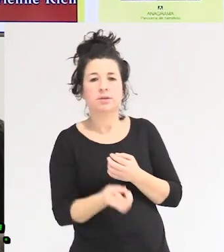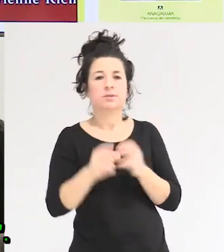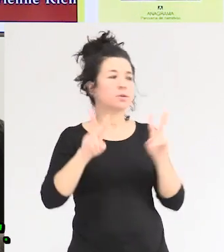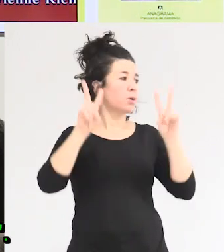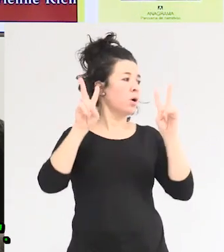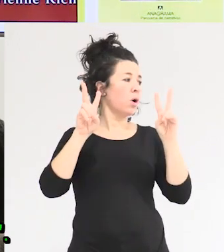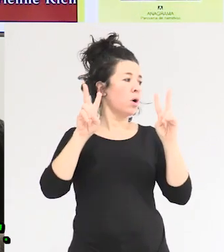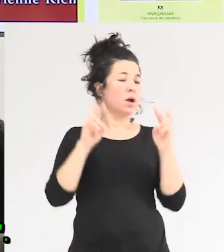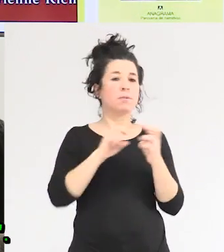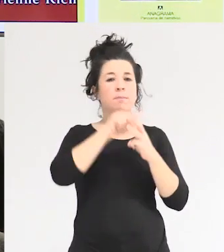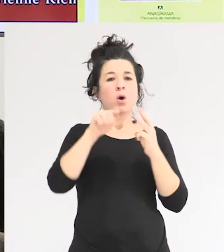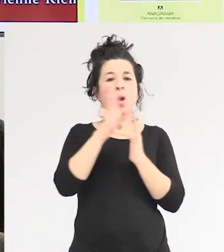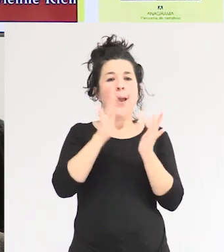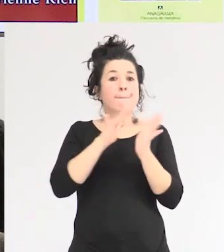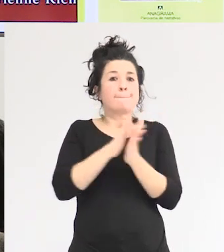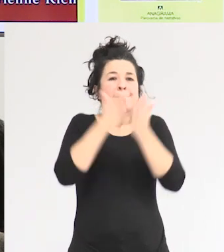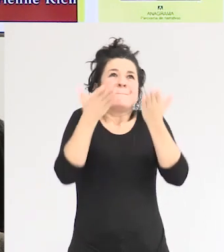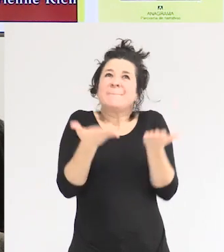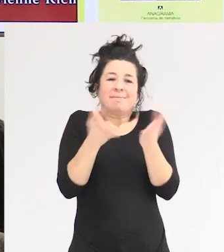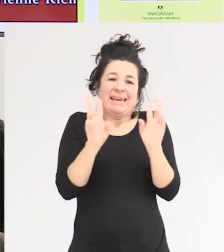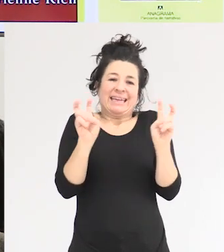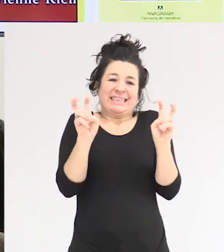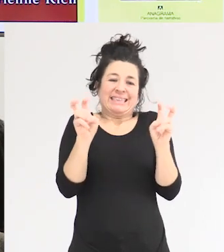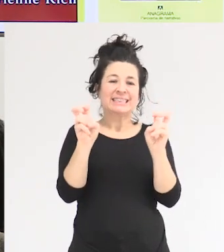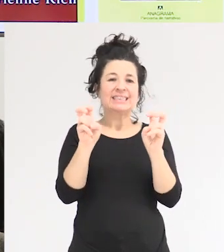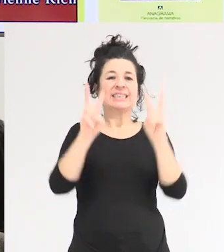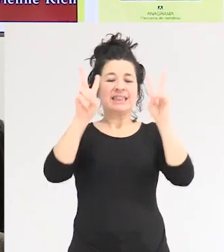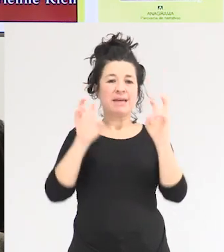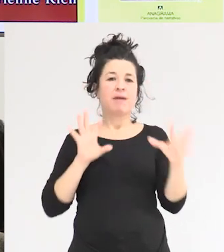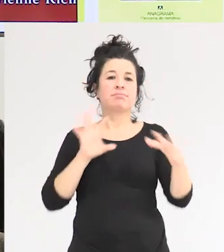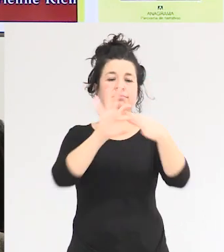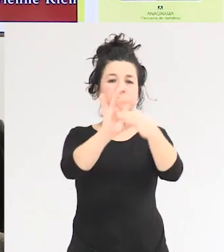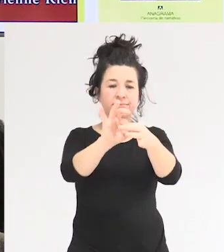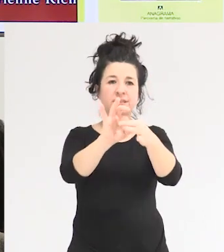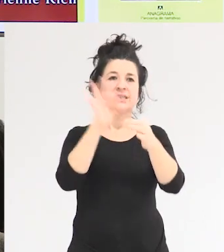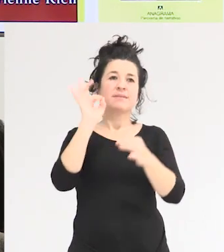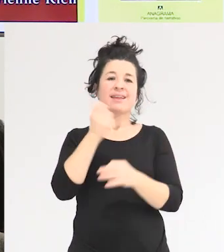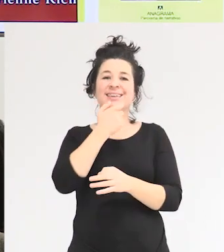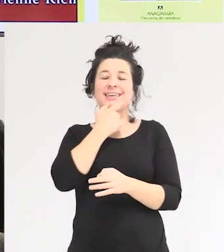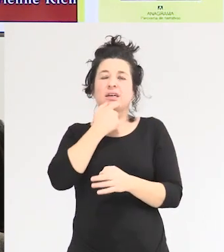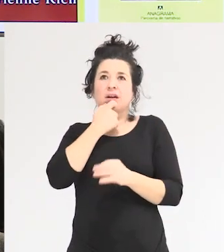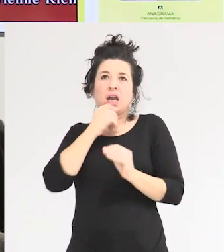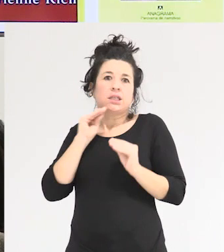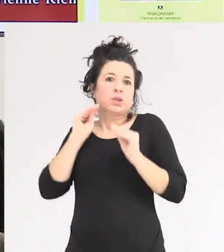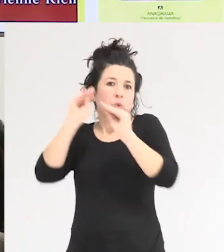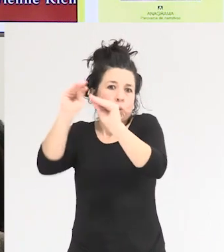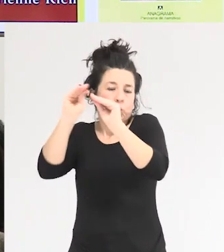inguruan dagoen ba, Biblia, ez? Hemen gauza asko daude, naiz eta oso anglozentrikoa den. Eta